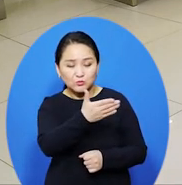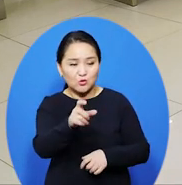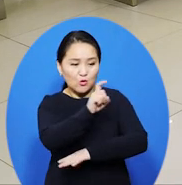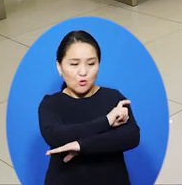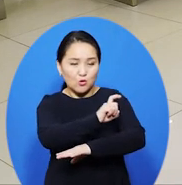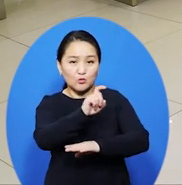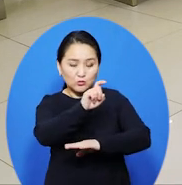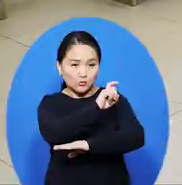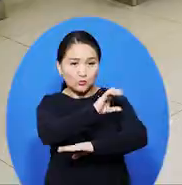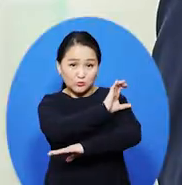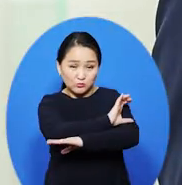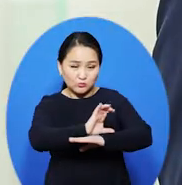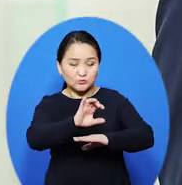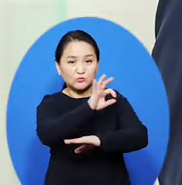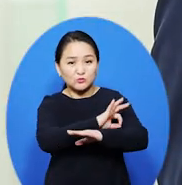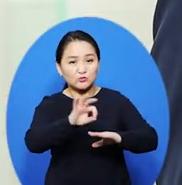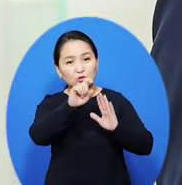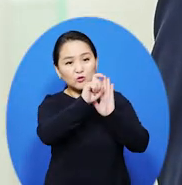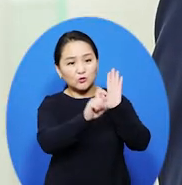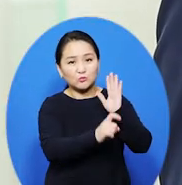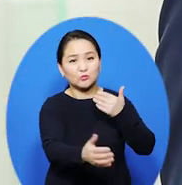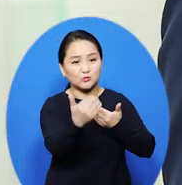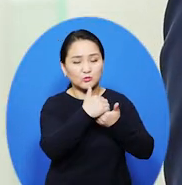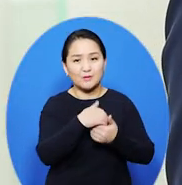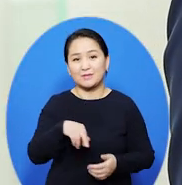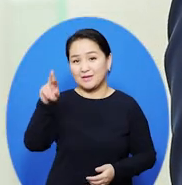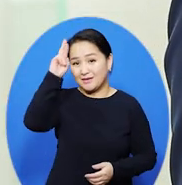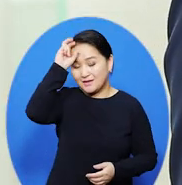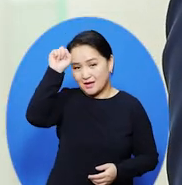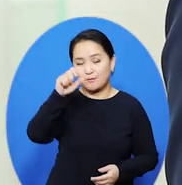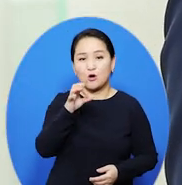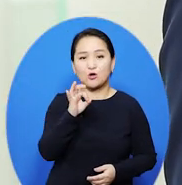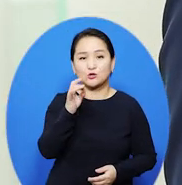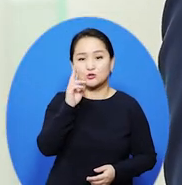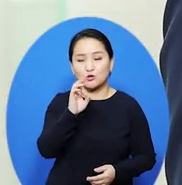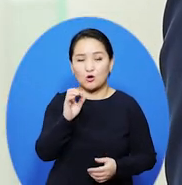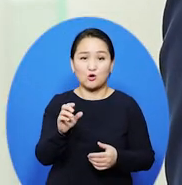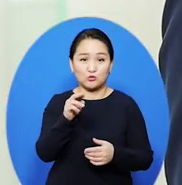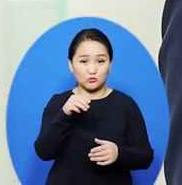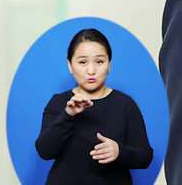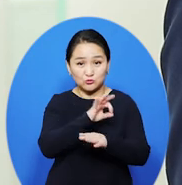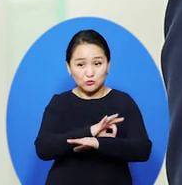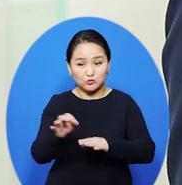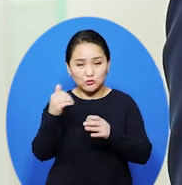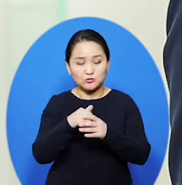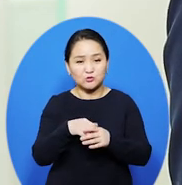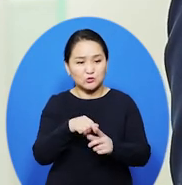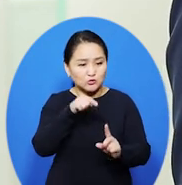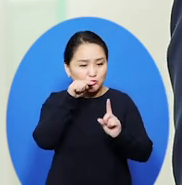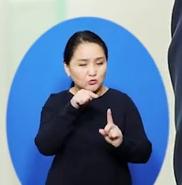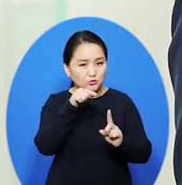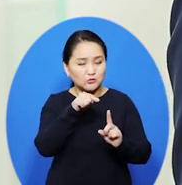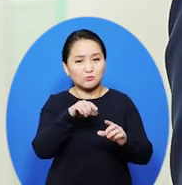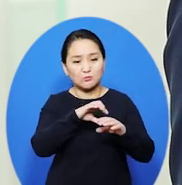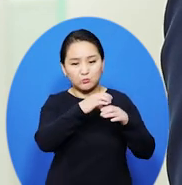хөтөлбөрүүдэд хамруулж байна. Сая одоо энэ манай яамнаас оролцоо төсөл гэх юм байгуулсан тийм. Энэ оролцоо төсөлд бол зорилтод өрхийн